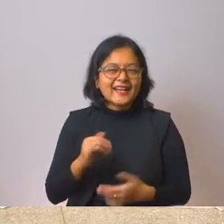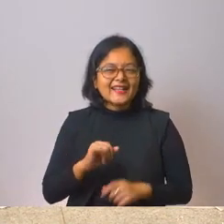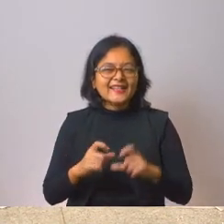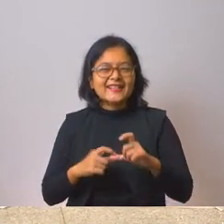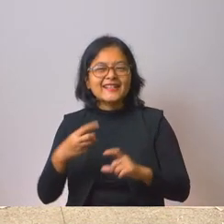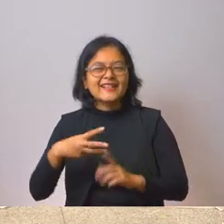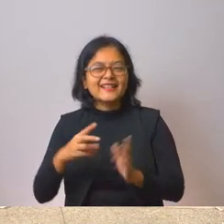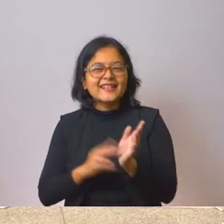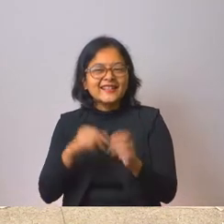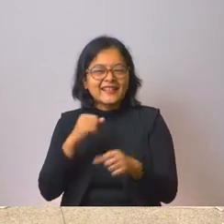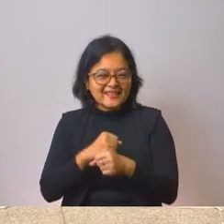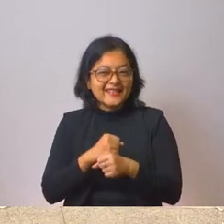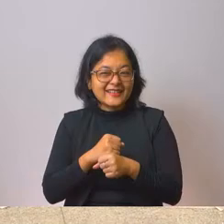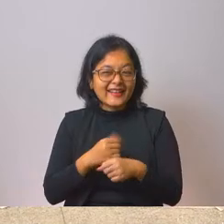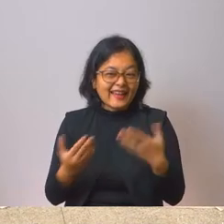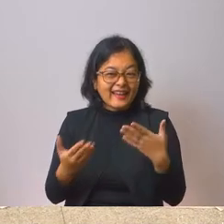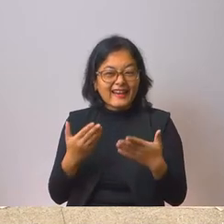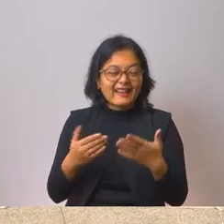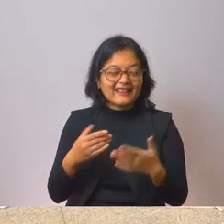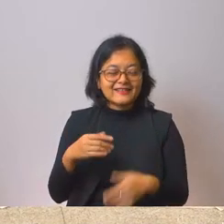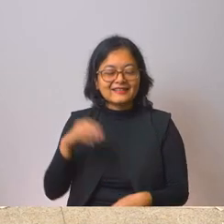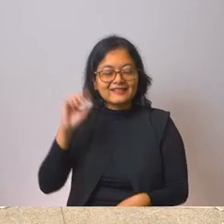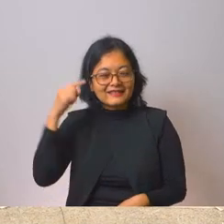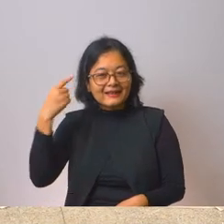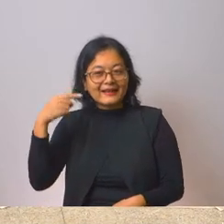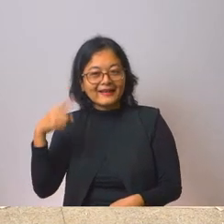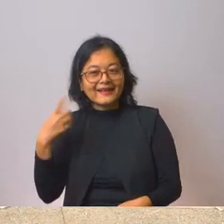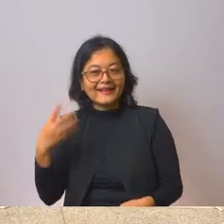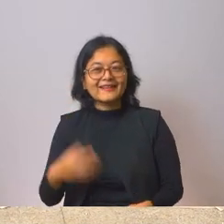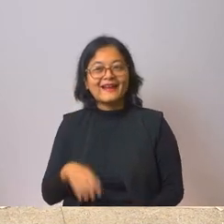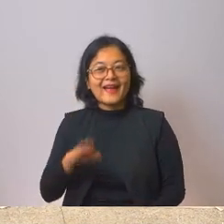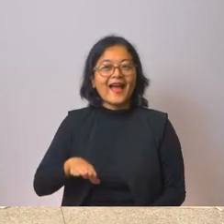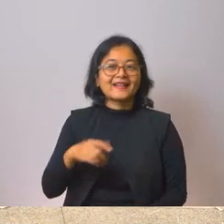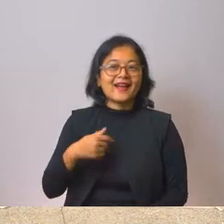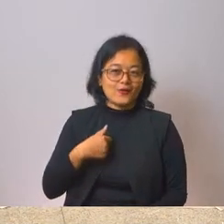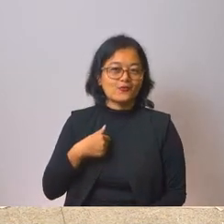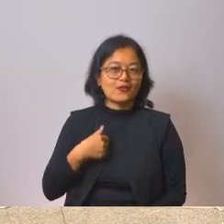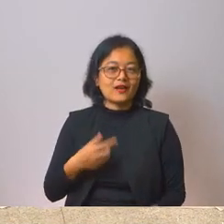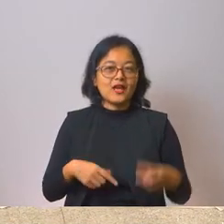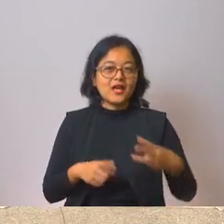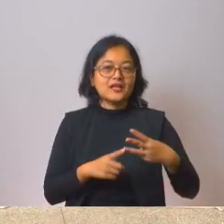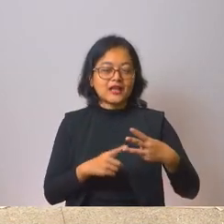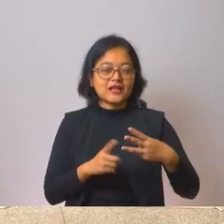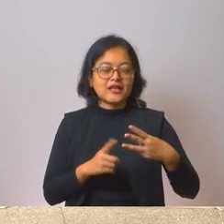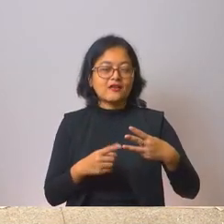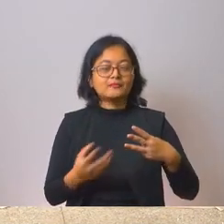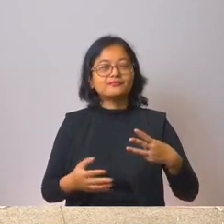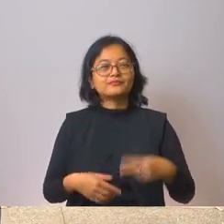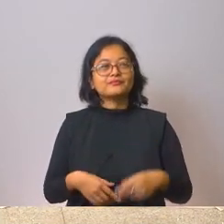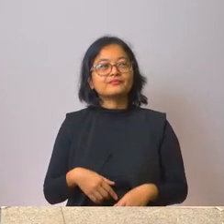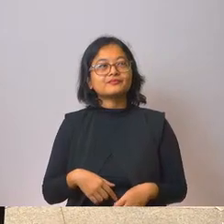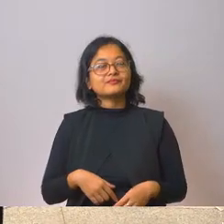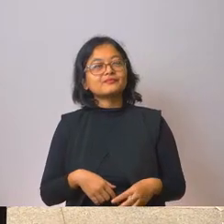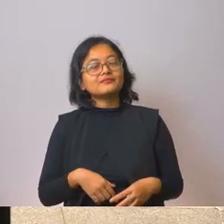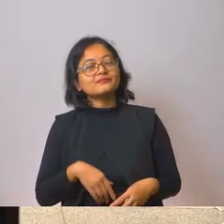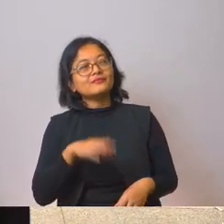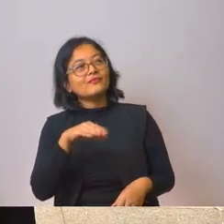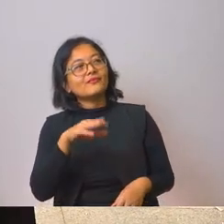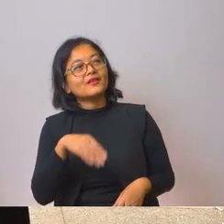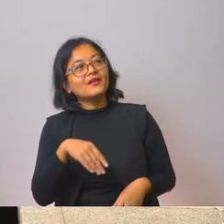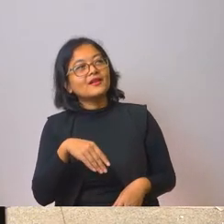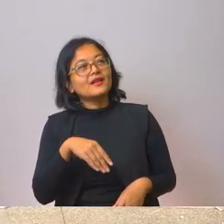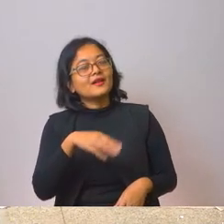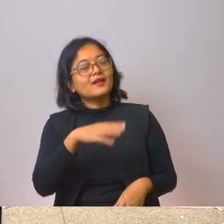siapa, bukan dari mamanya tentunya ya. Isengnya begini, tiba-tiba, Pak, bahasa Inggrisnya kejedak apa-apa?